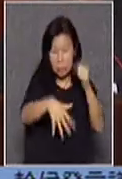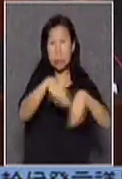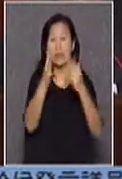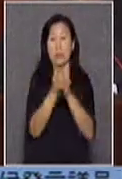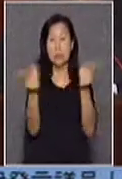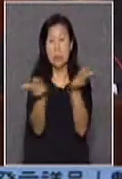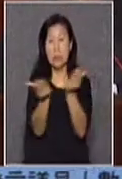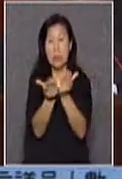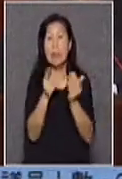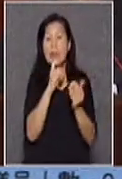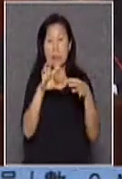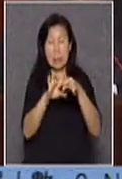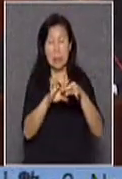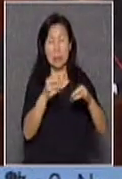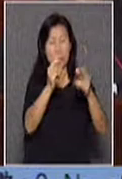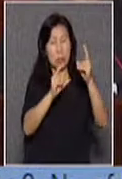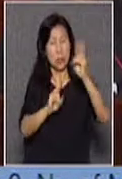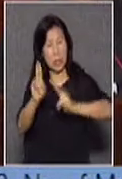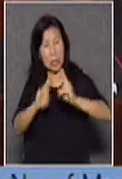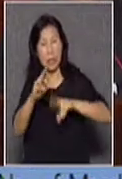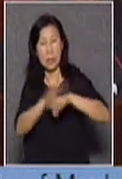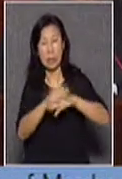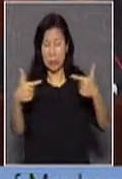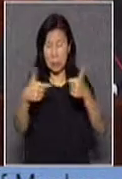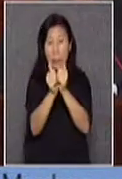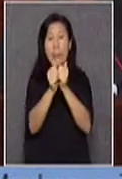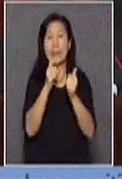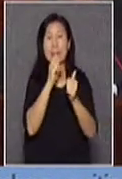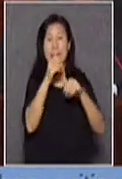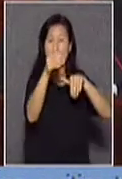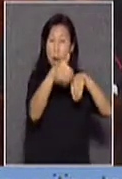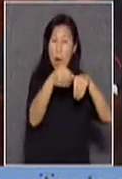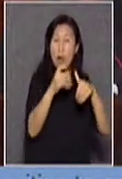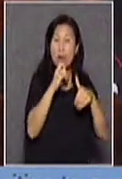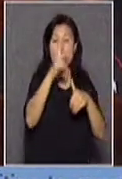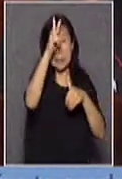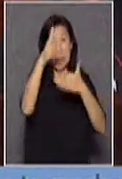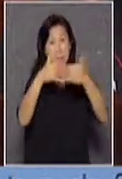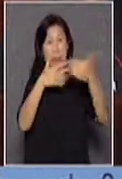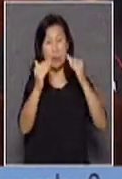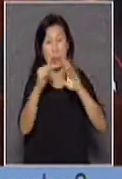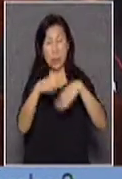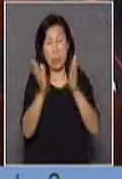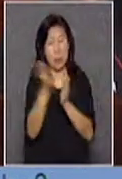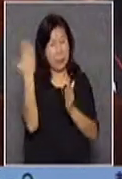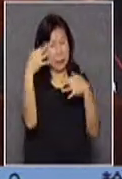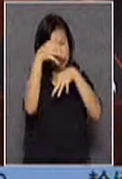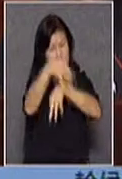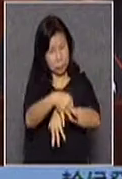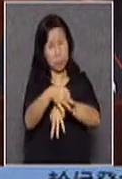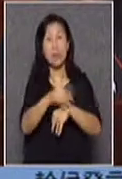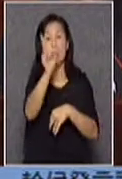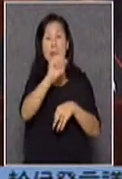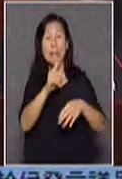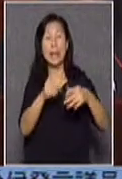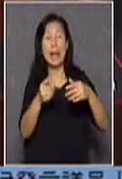有關他們的存在，以及是符合鄉議局和民政局達成協議咩叫做原居